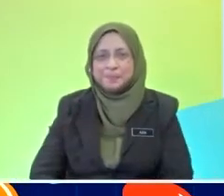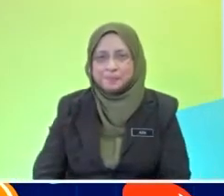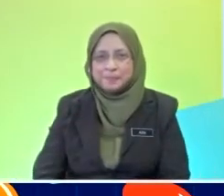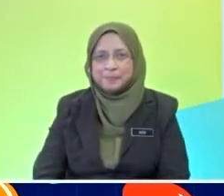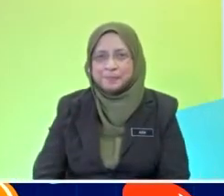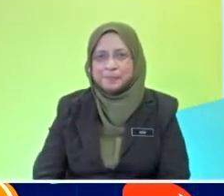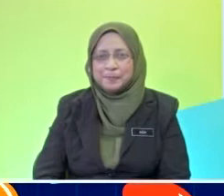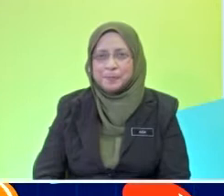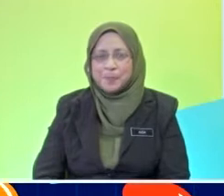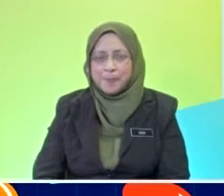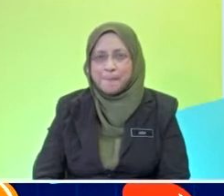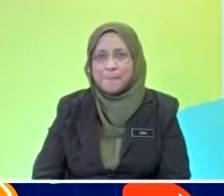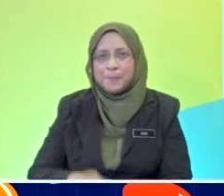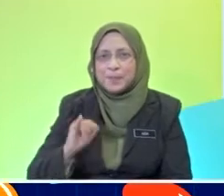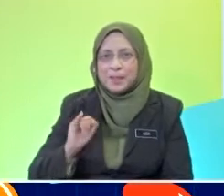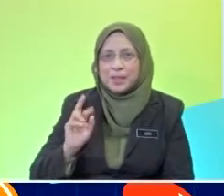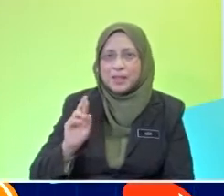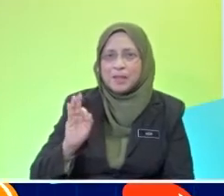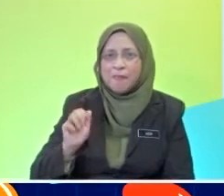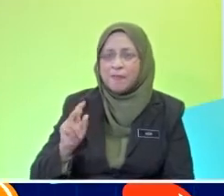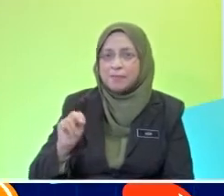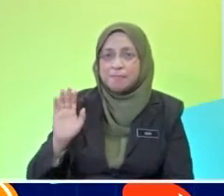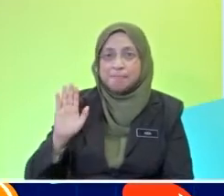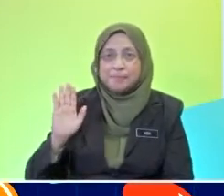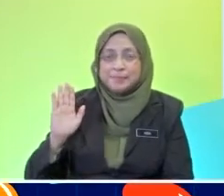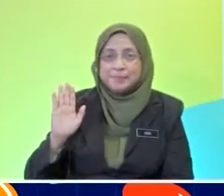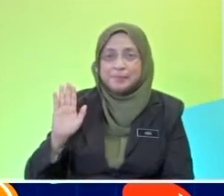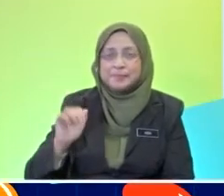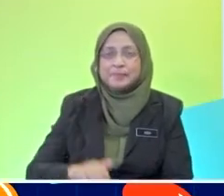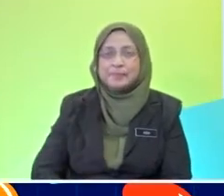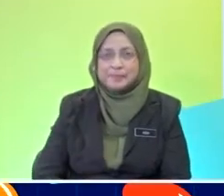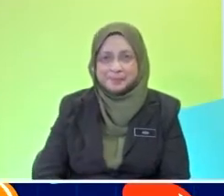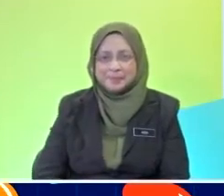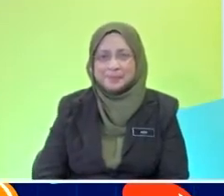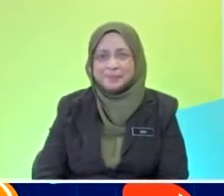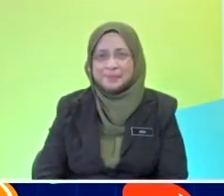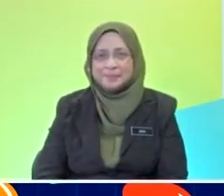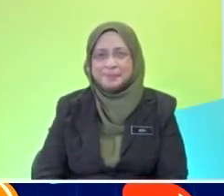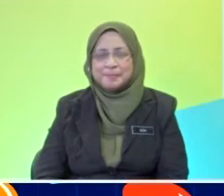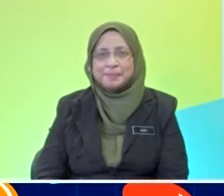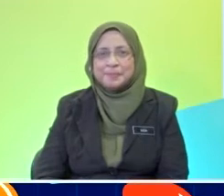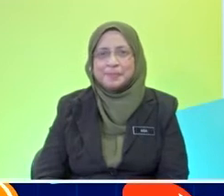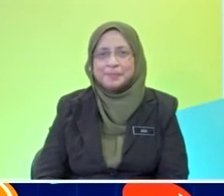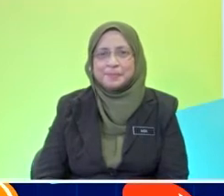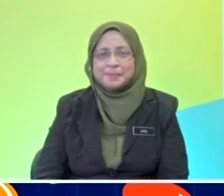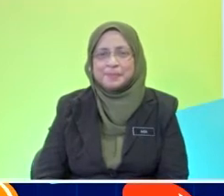Ya, betul. Siapa nak cuba? Ifan nak cuba. Ifan angkat tangan. Malu-malu Ifan angkat tangan. Ya. Okey, Ifan.